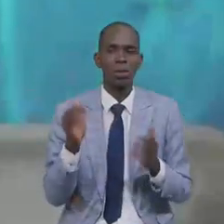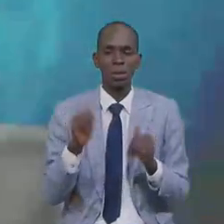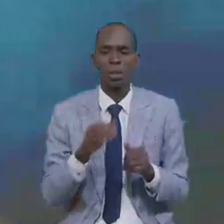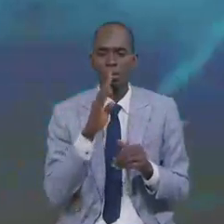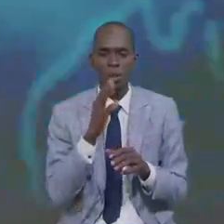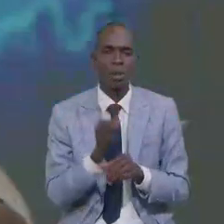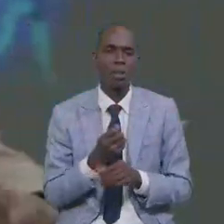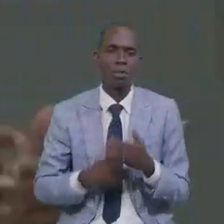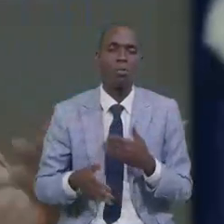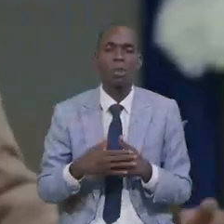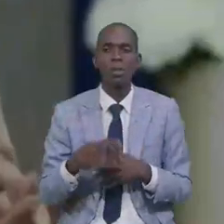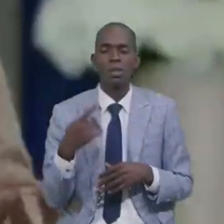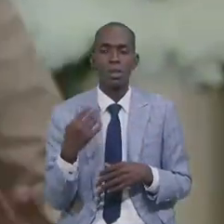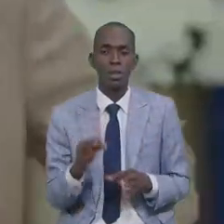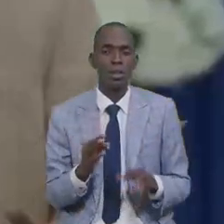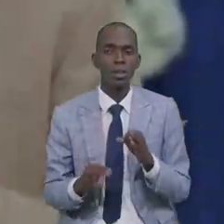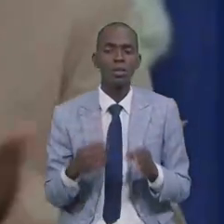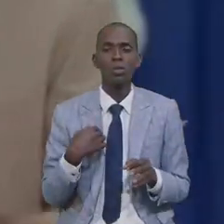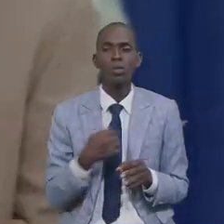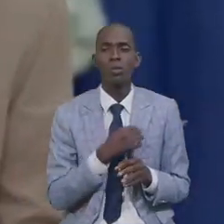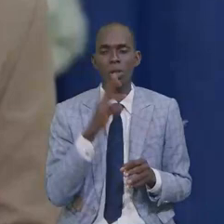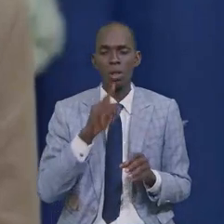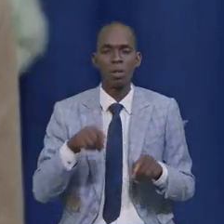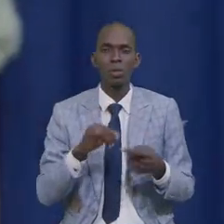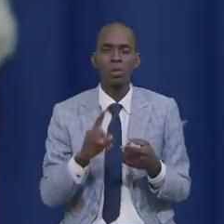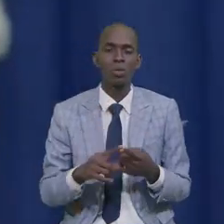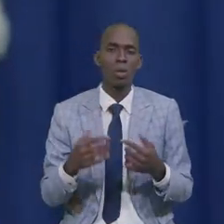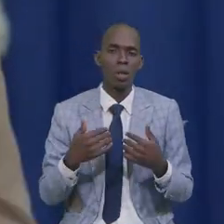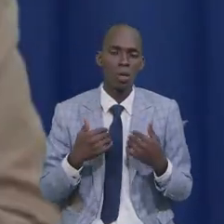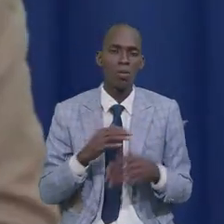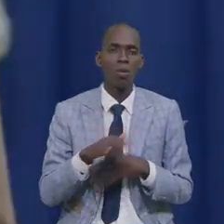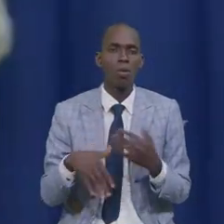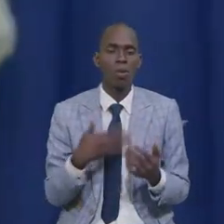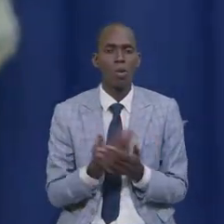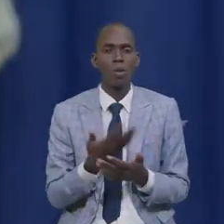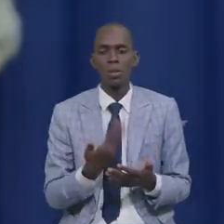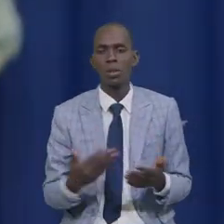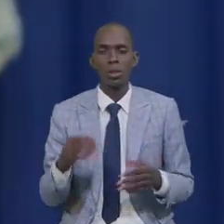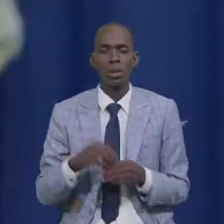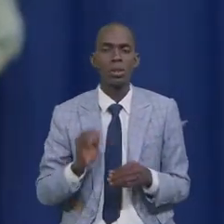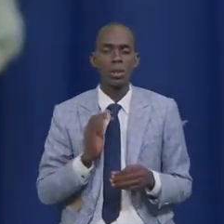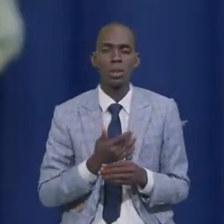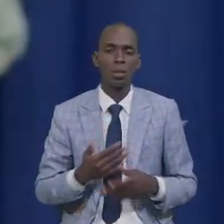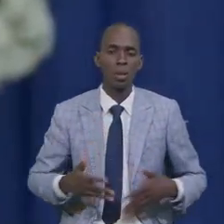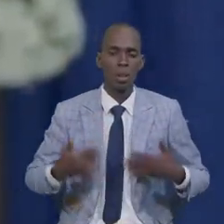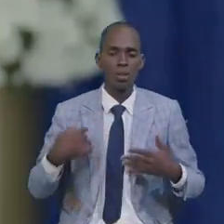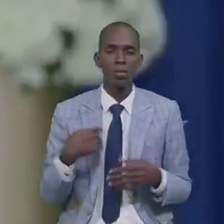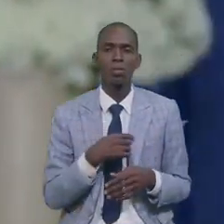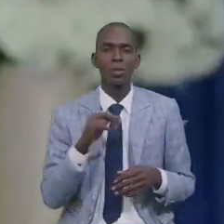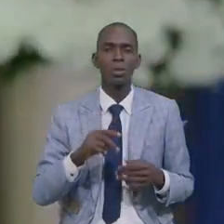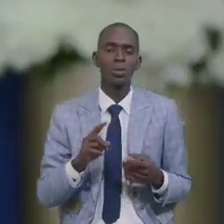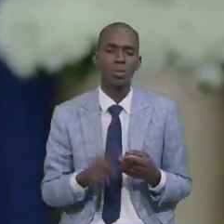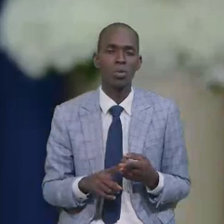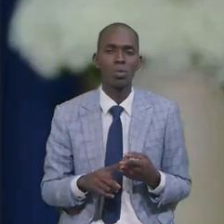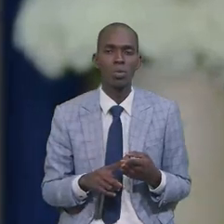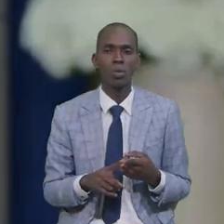choses peuvent être récupérées, recouvrées. Si nous voulons avoir toutes ces choses dans nos vies, nous devons nous